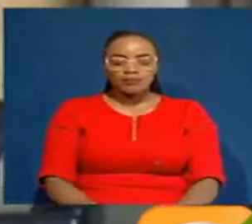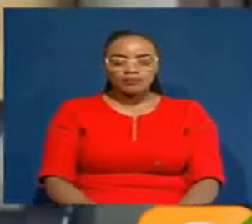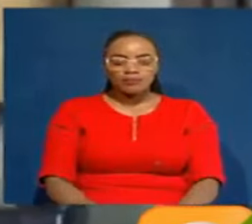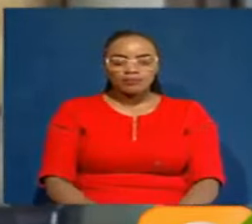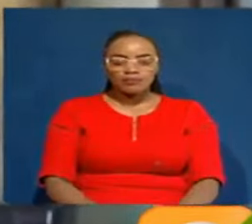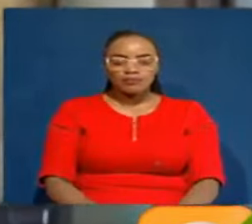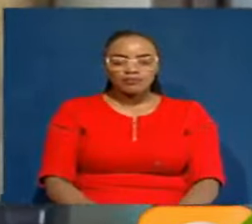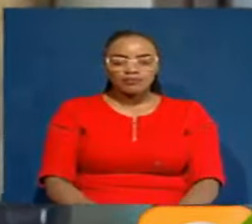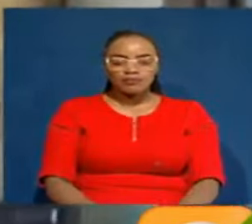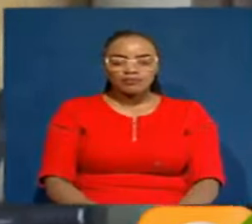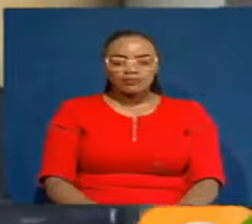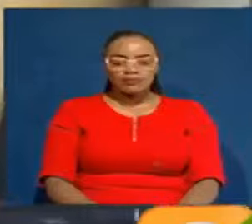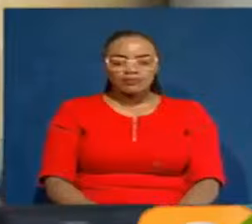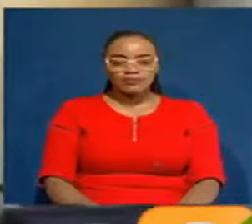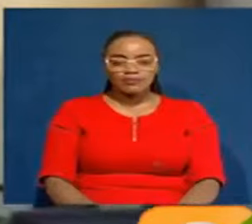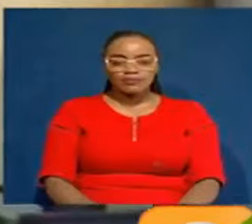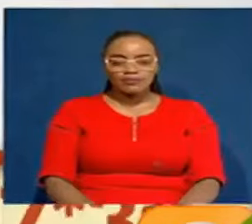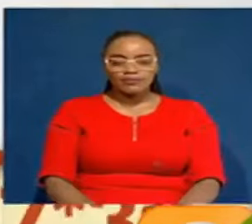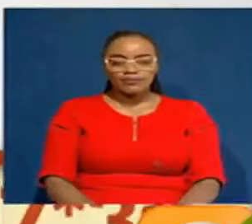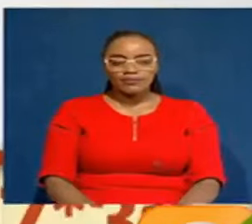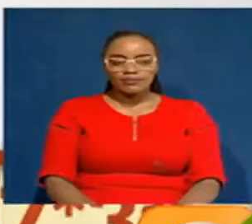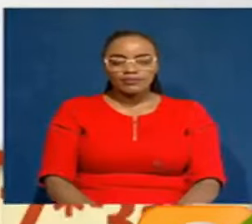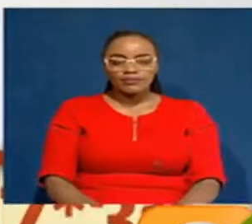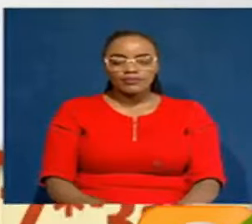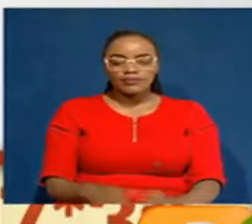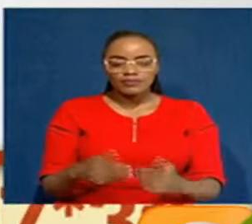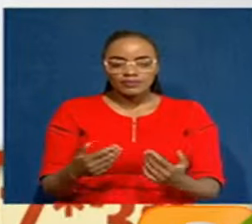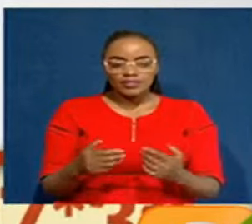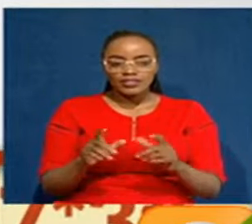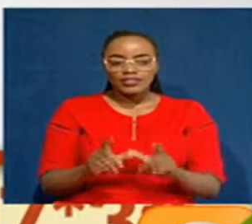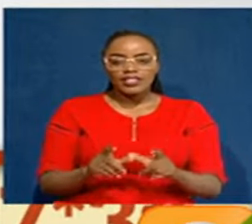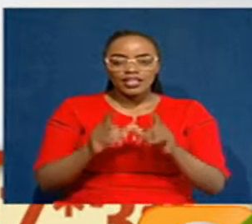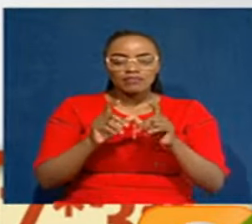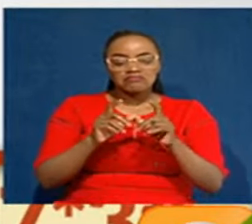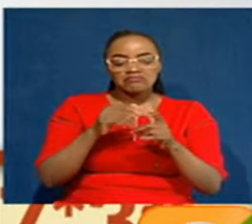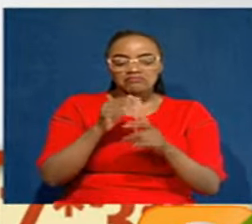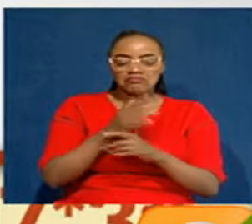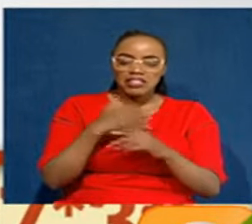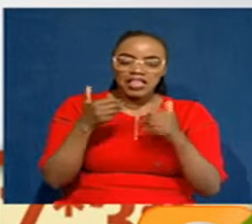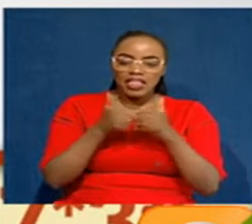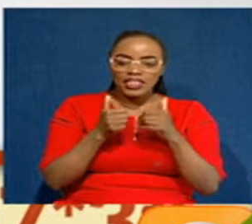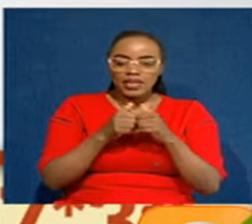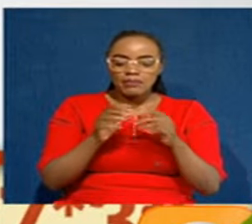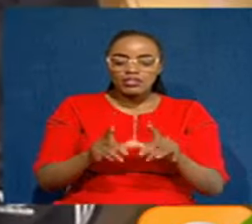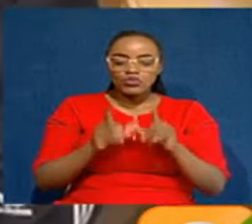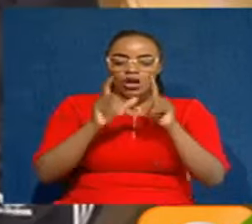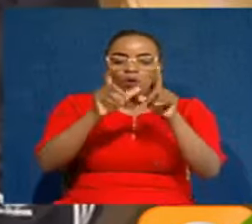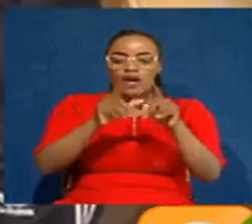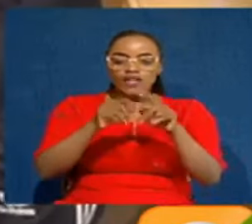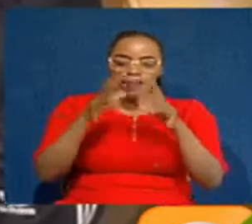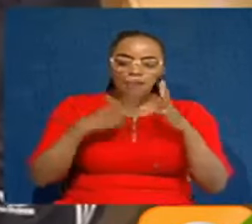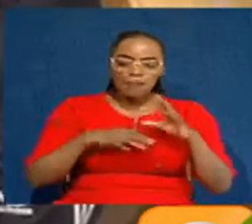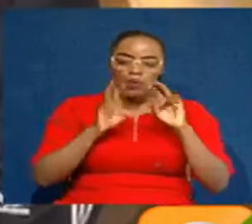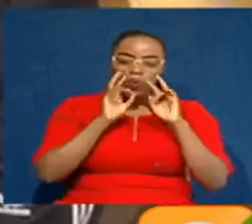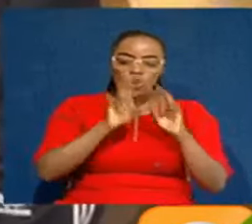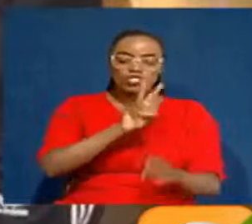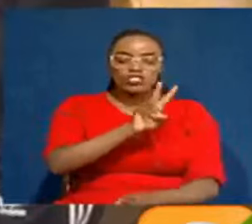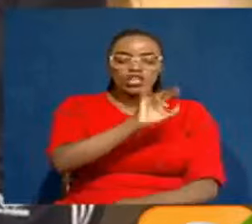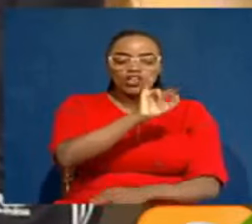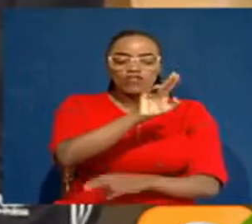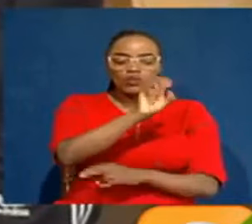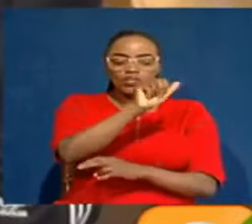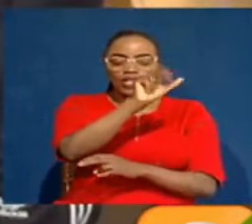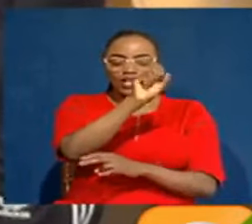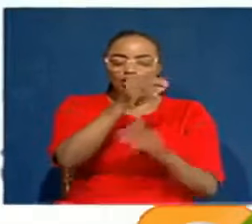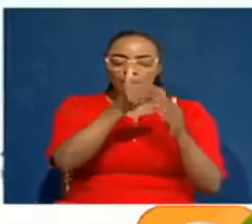at A, back again. Shindano la kuwatuza watazamaji wa View sasa imerejea, na kama